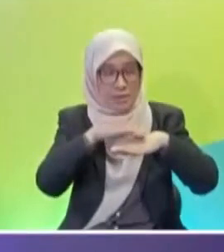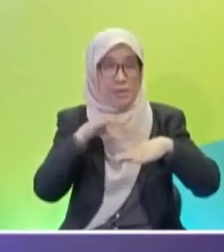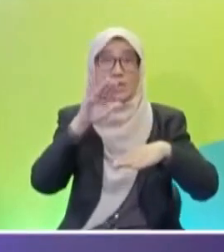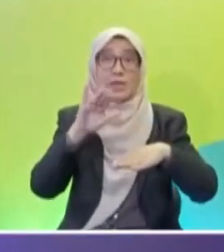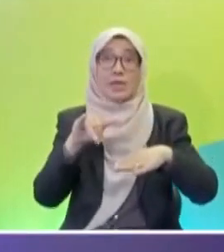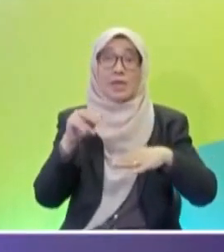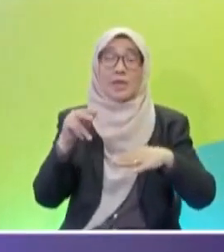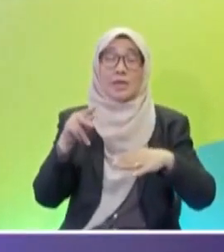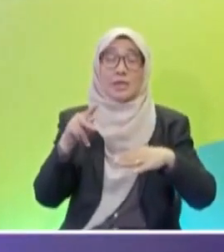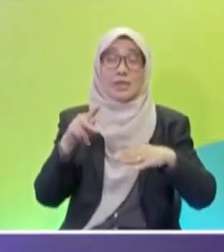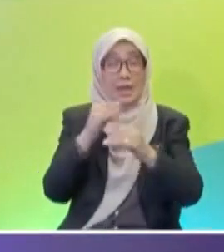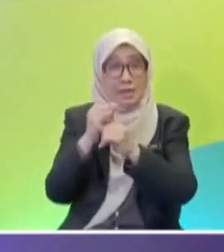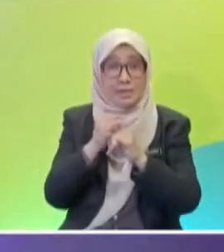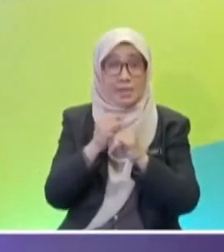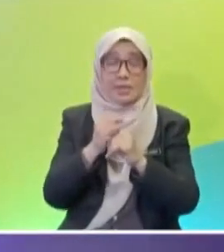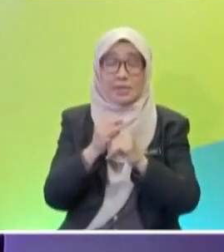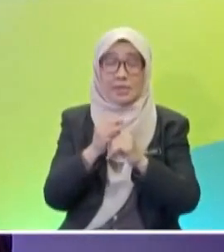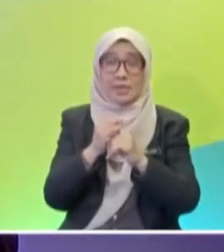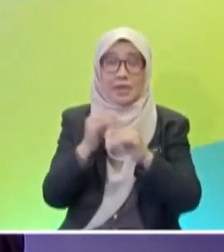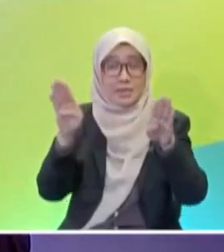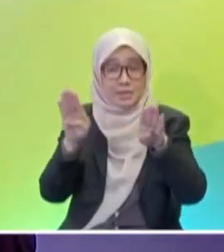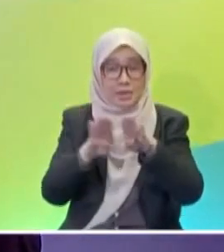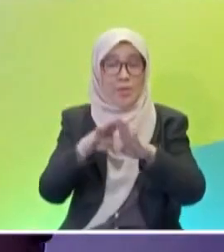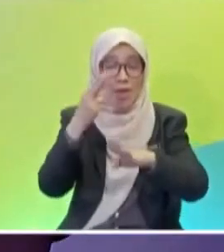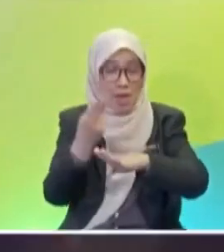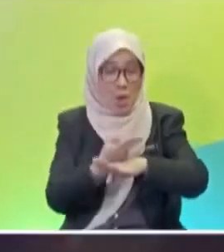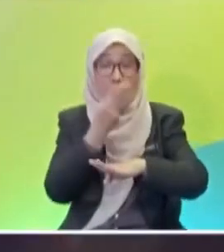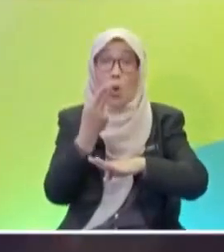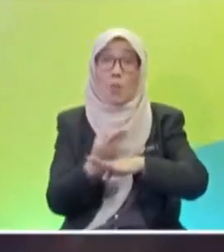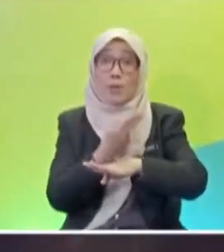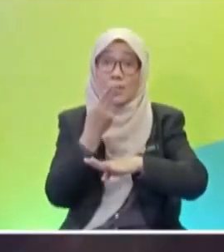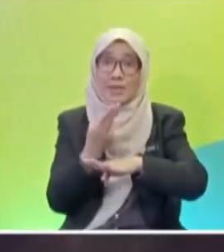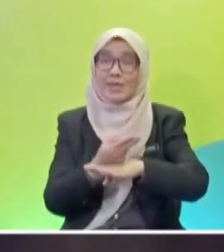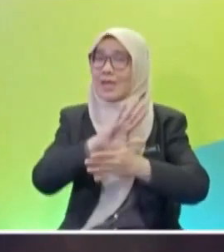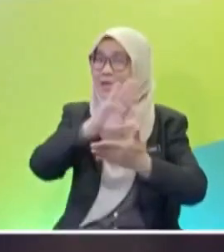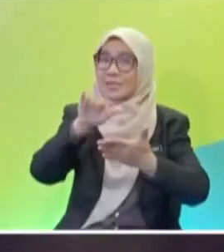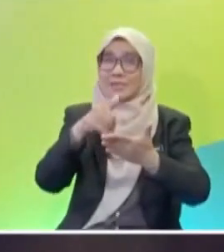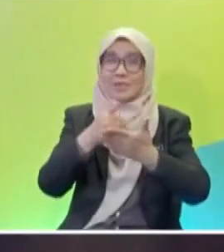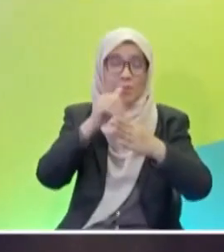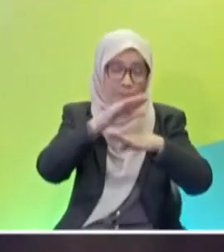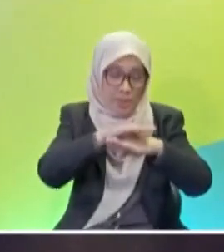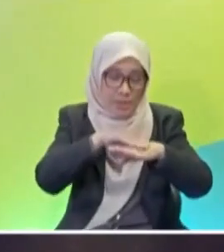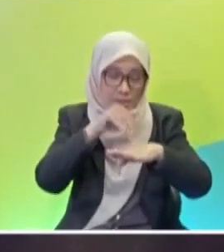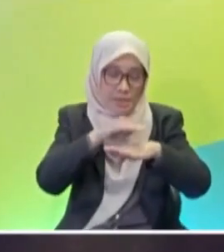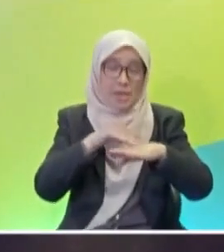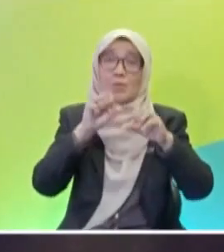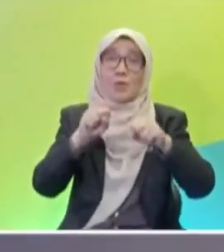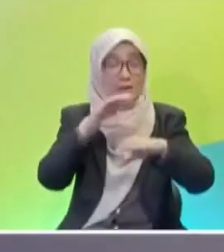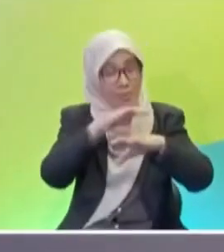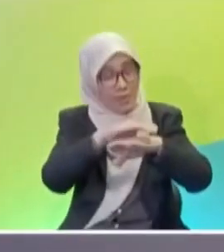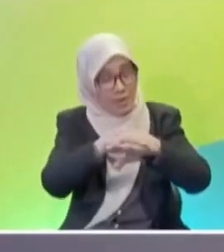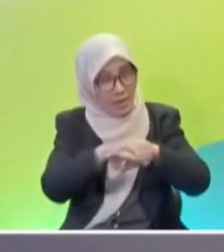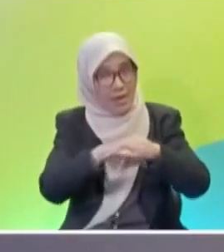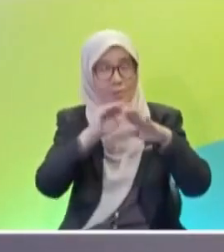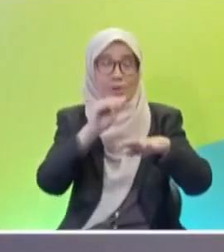sebagai hobi oke yang kayak depan nih semuanya jinak Oke boleh dipegang boleh